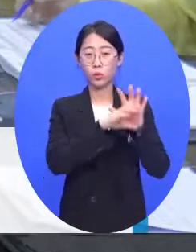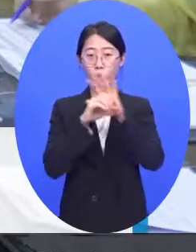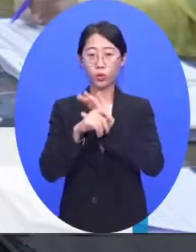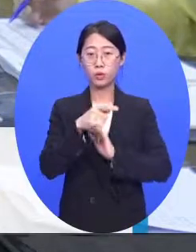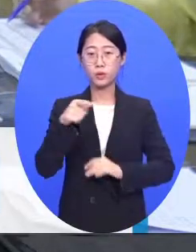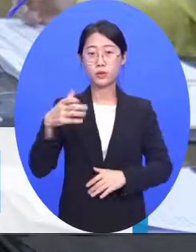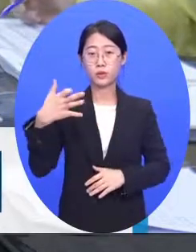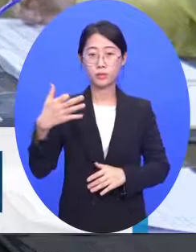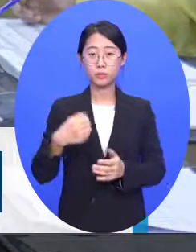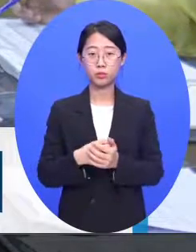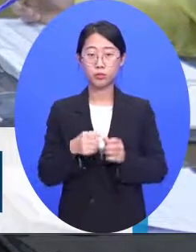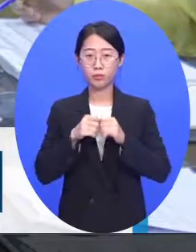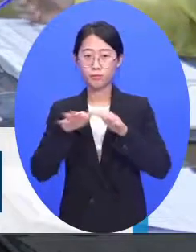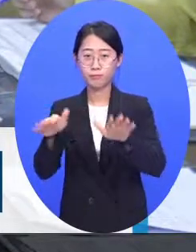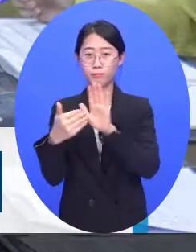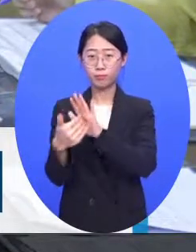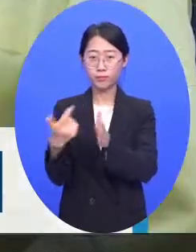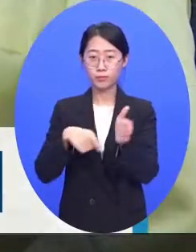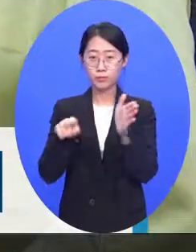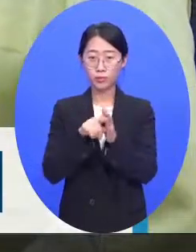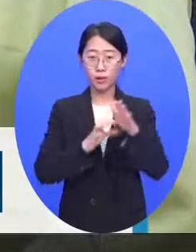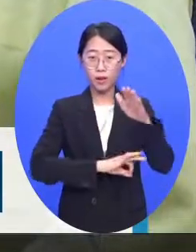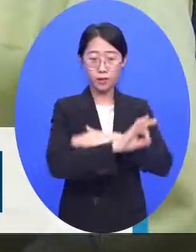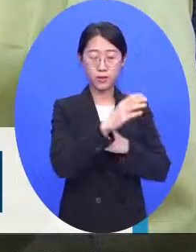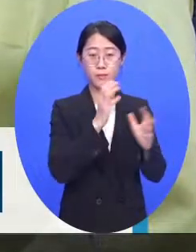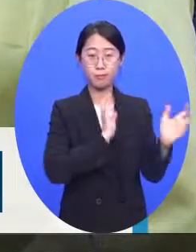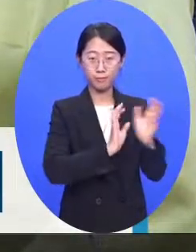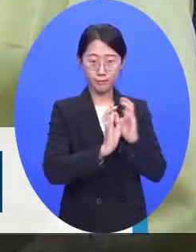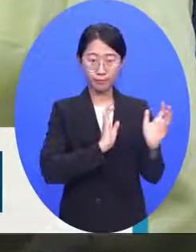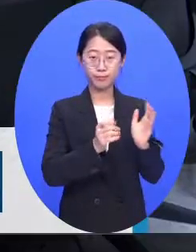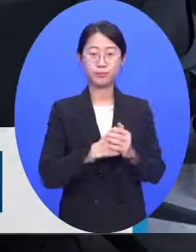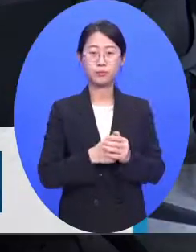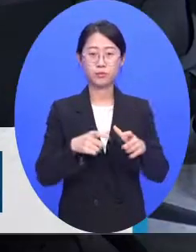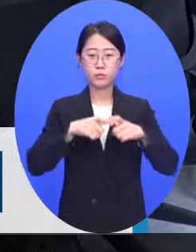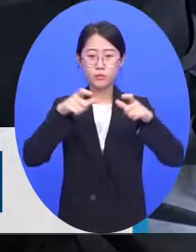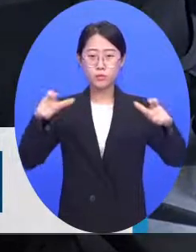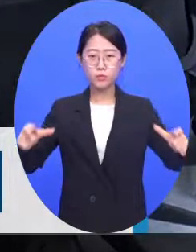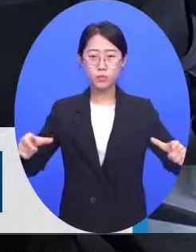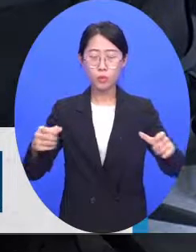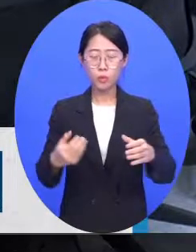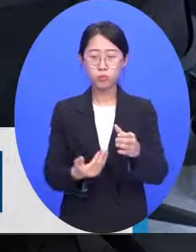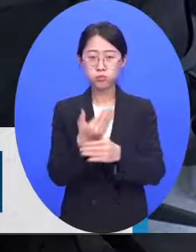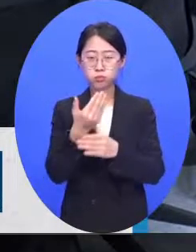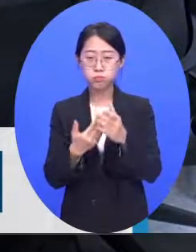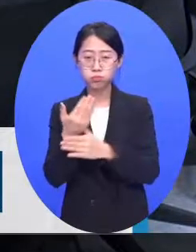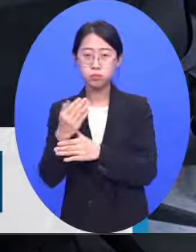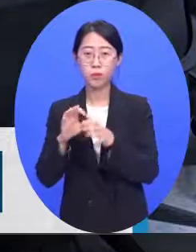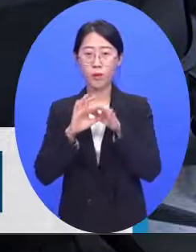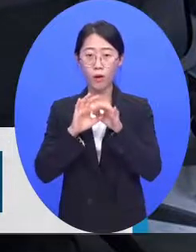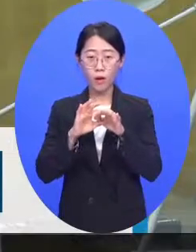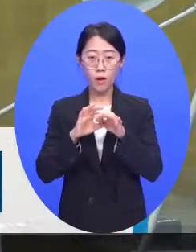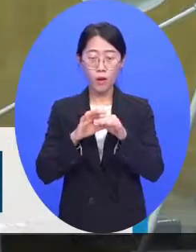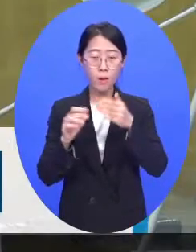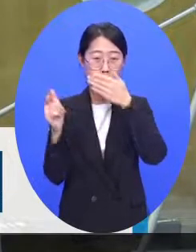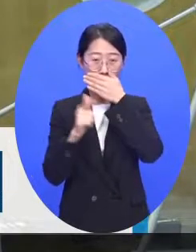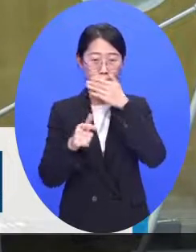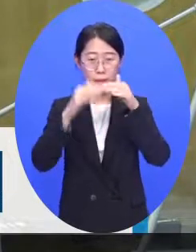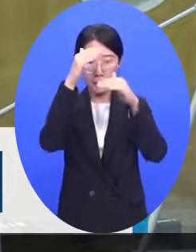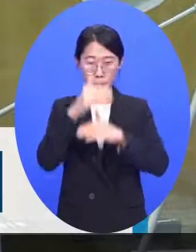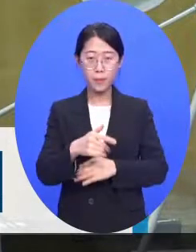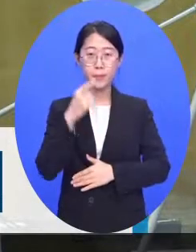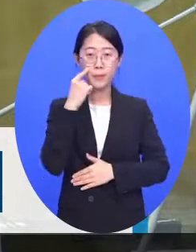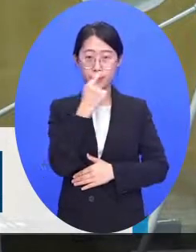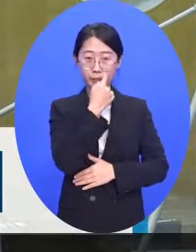천안시는 코로나19 재확산을 막기 위해 매일 오전 코로나19 대응 상황 회의를 열어 지역 내 확진자 발생에 따른 방역